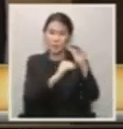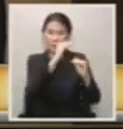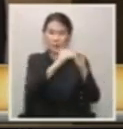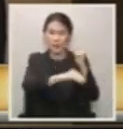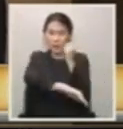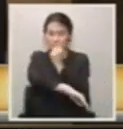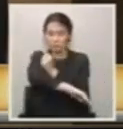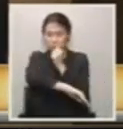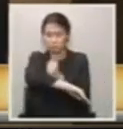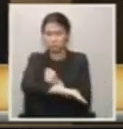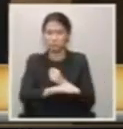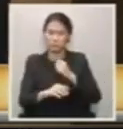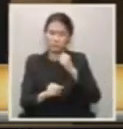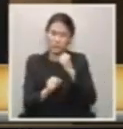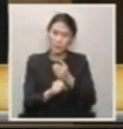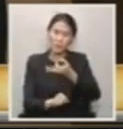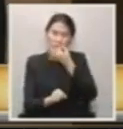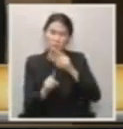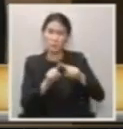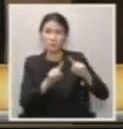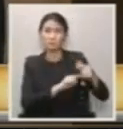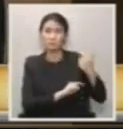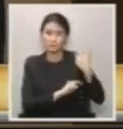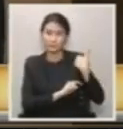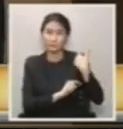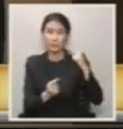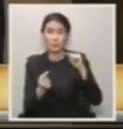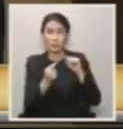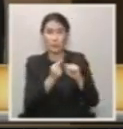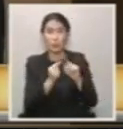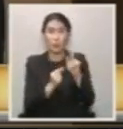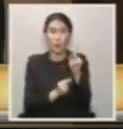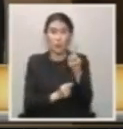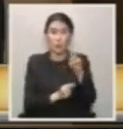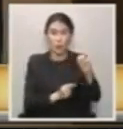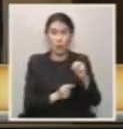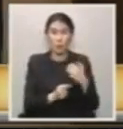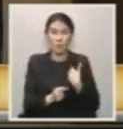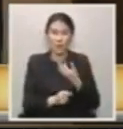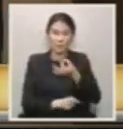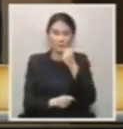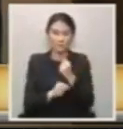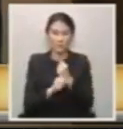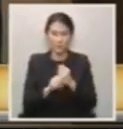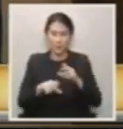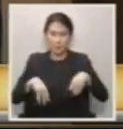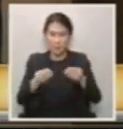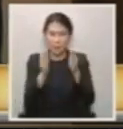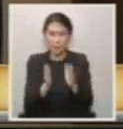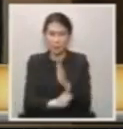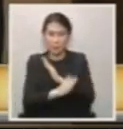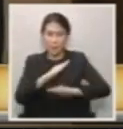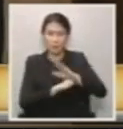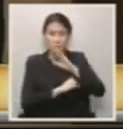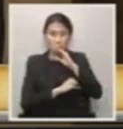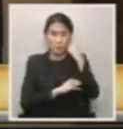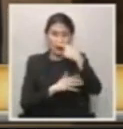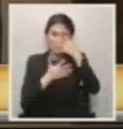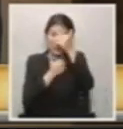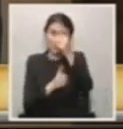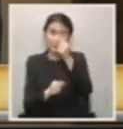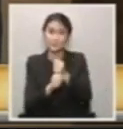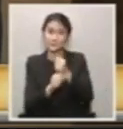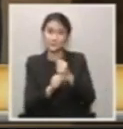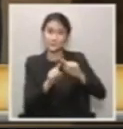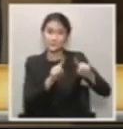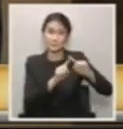พัฒนาฝีมือแรงงานแล้วก็กรมการจัดหางานก็จัดหางานให้กับผู้พิการคนพิการนะครับนอกจากนั้น